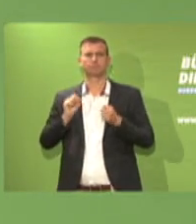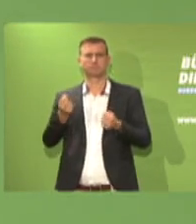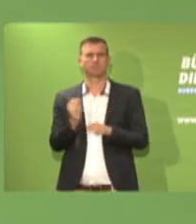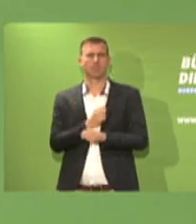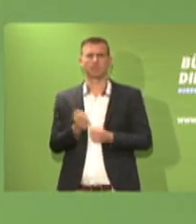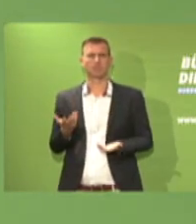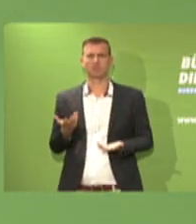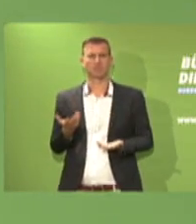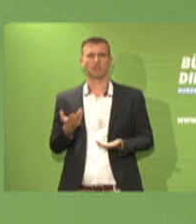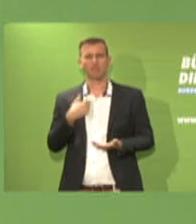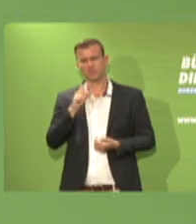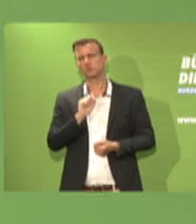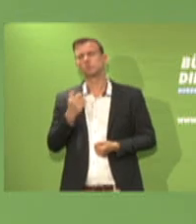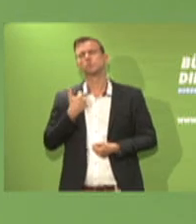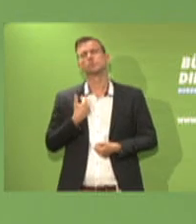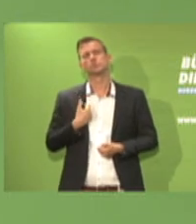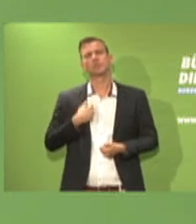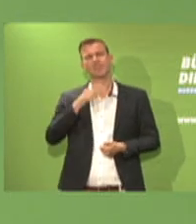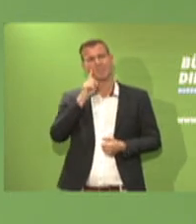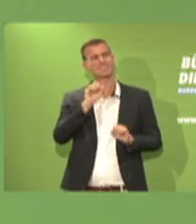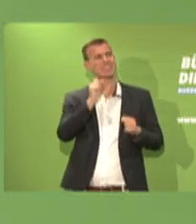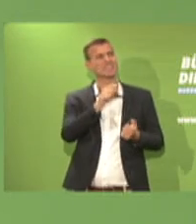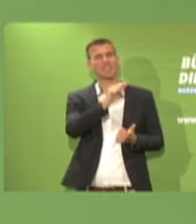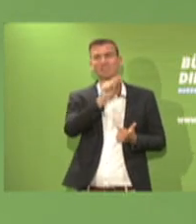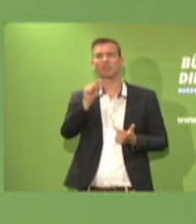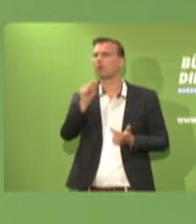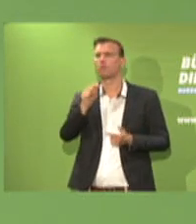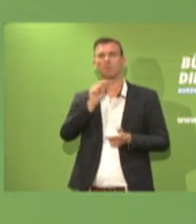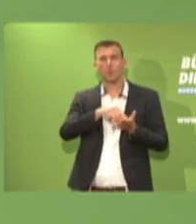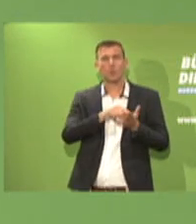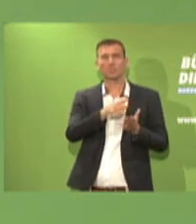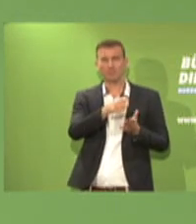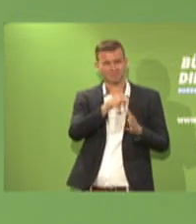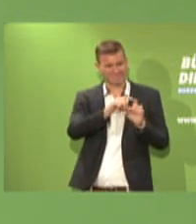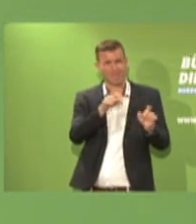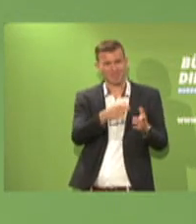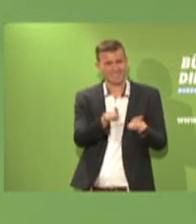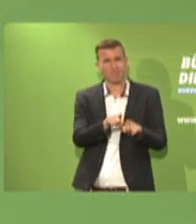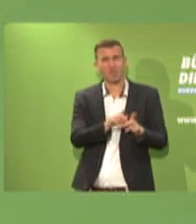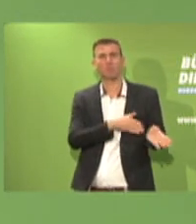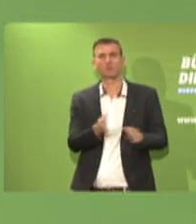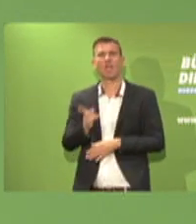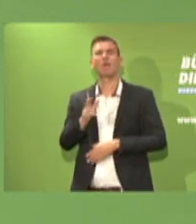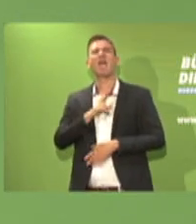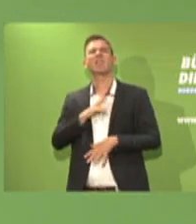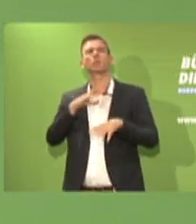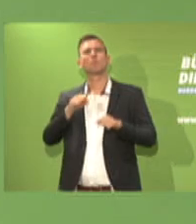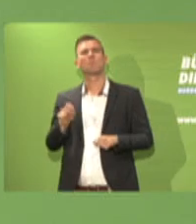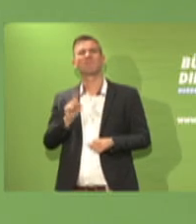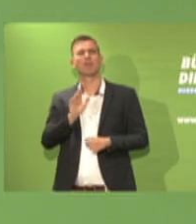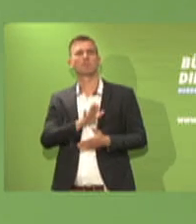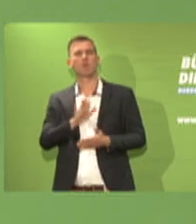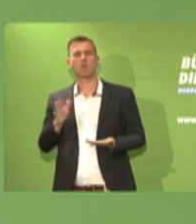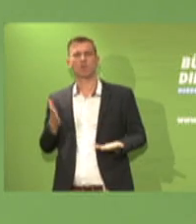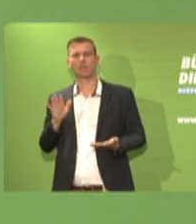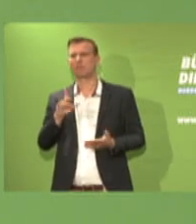und ich weiß, dass die ein oder andere Initiative an solchen Punkten gescheitert ist. Auch die Eigentumsverhältnisse an Bürgerbussen sind